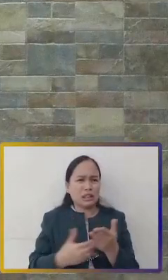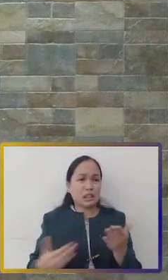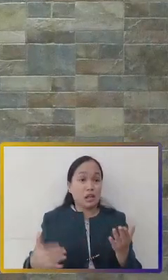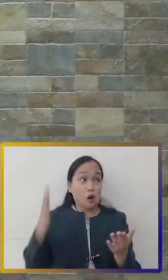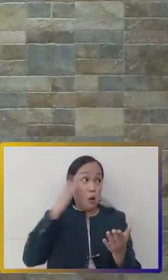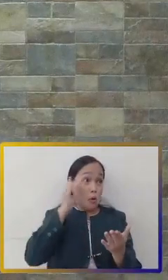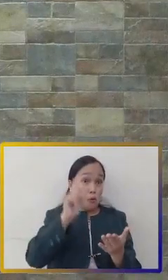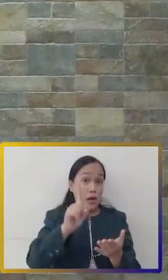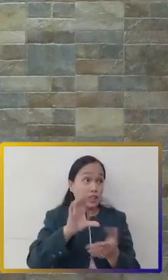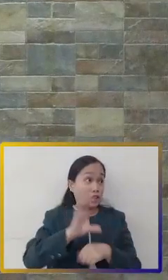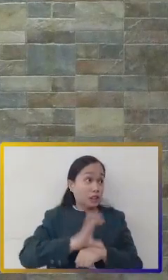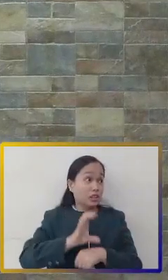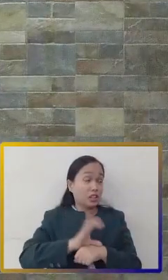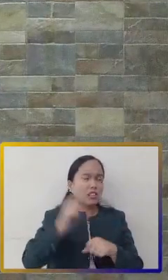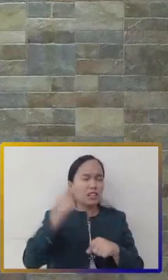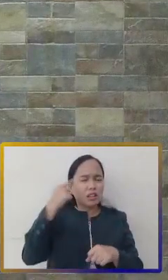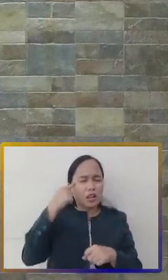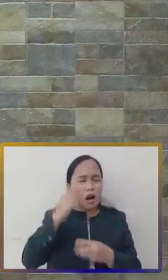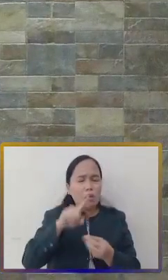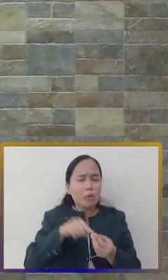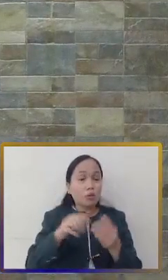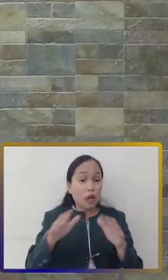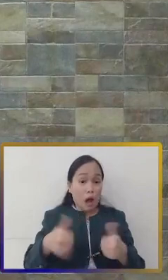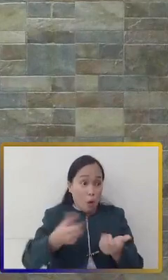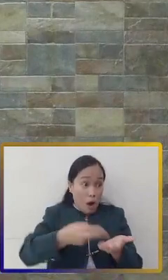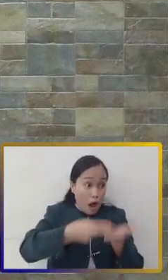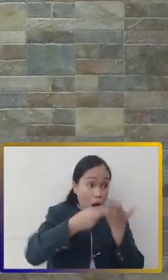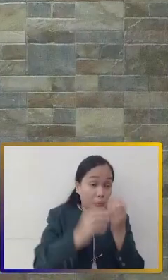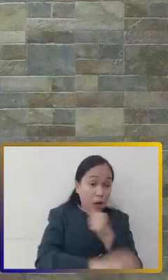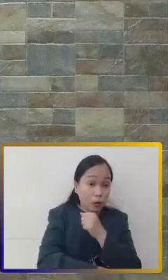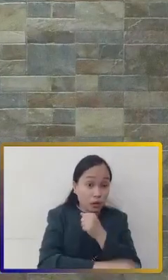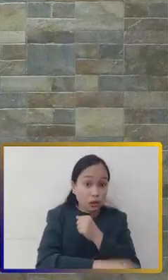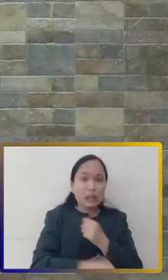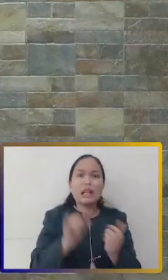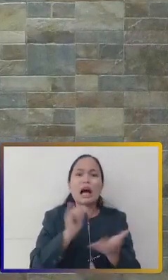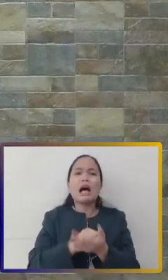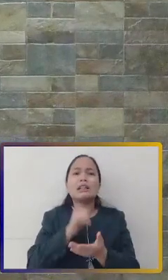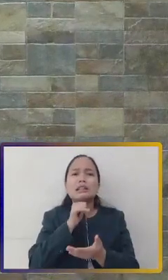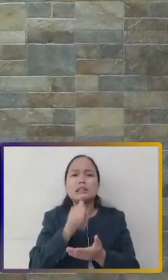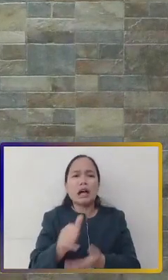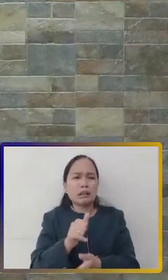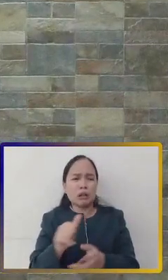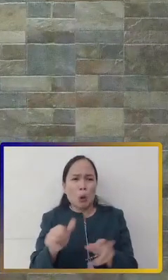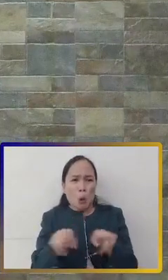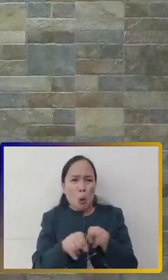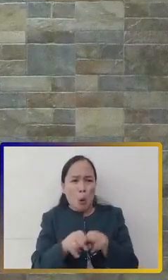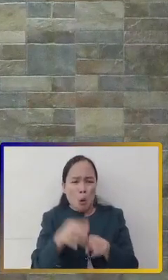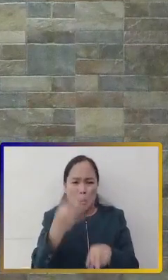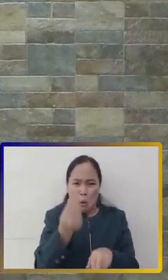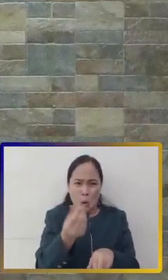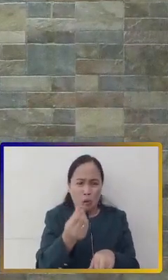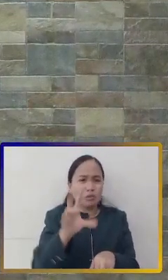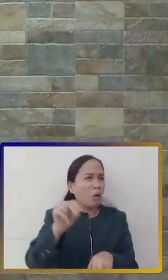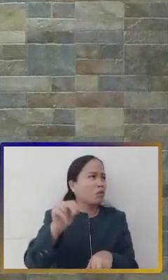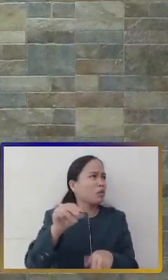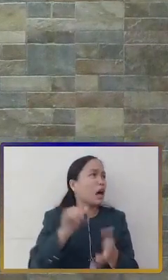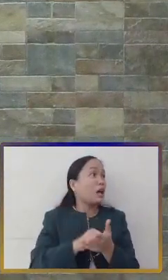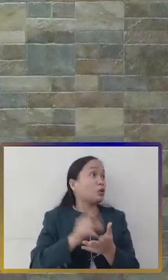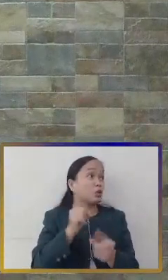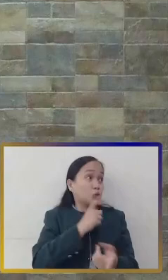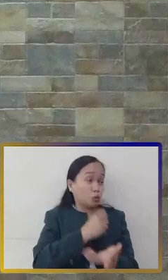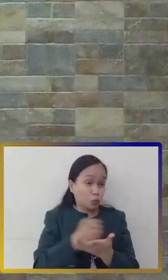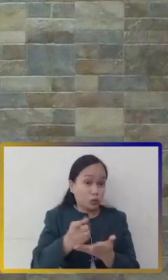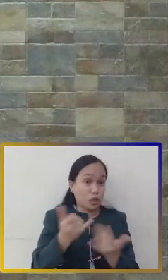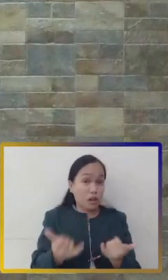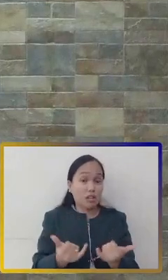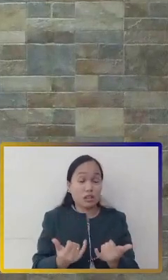simbahan, mag-iisip kung paano makakatulong sa bayan, hindi po ordinaryo yan. Bakit? The truth, brethren, masakit man ito sa